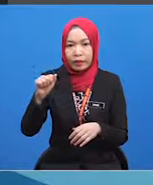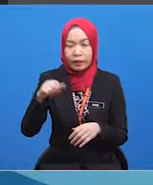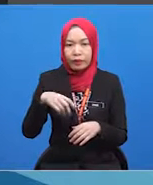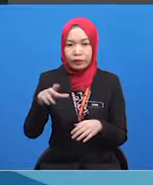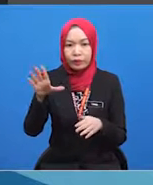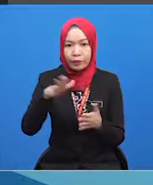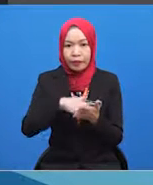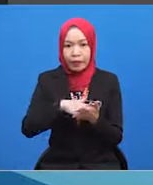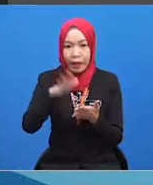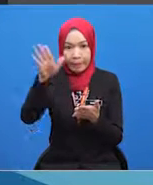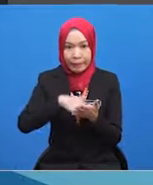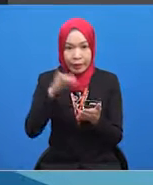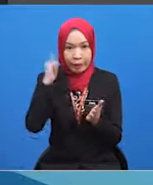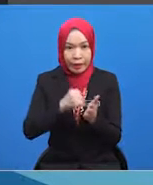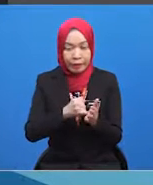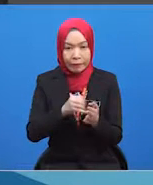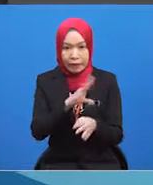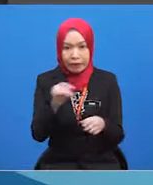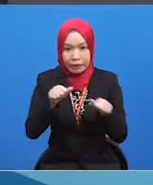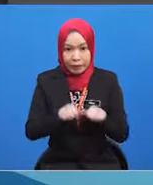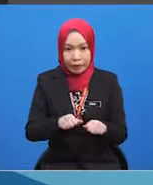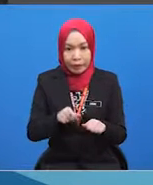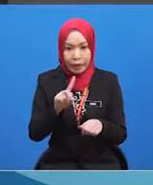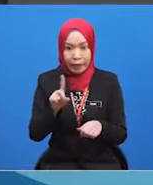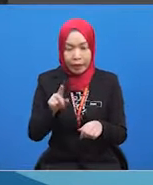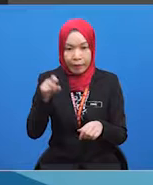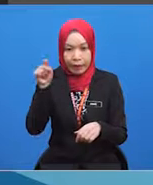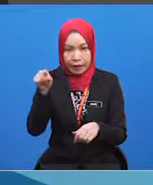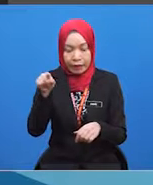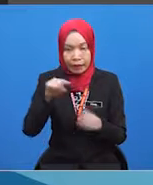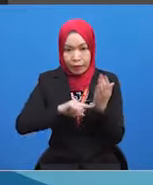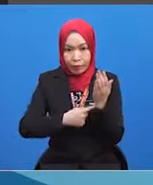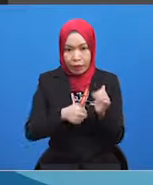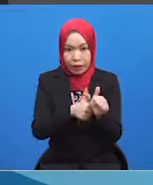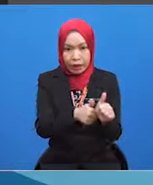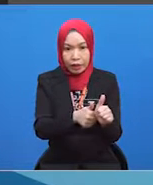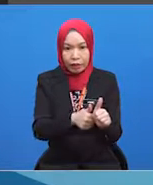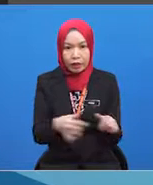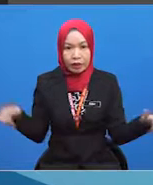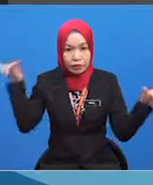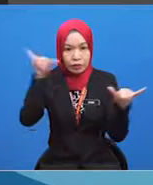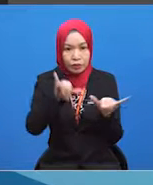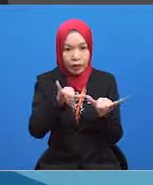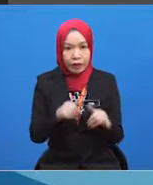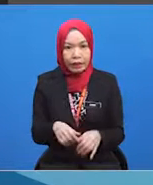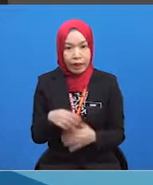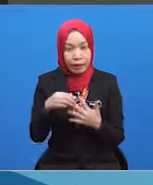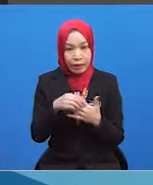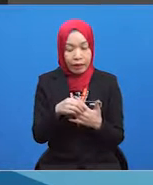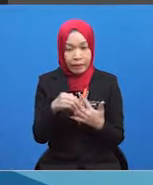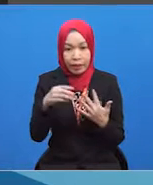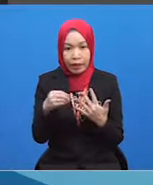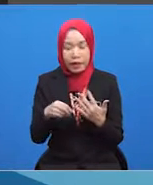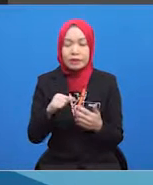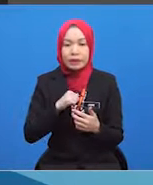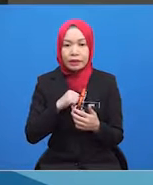Murid-murid boleh menetapkan di mana-mana sahaja poin mula mengikut kesesuaian atau pilihan masing-masing.